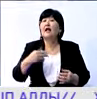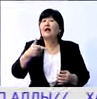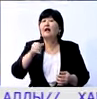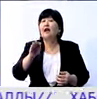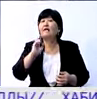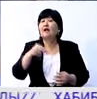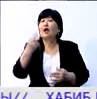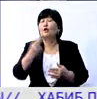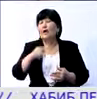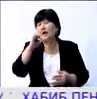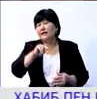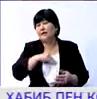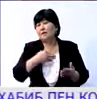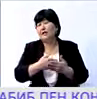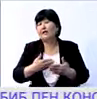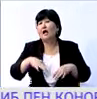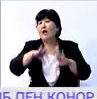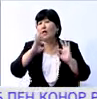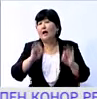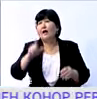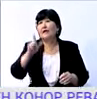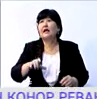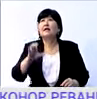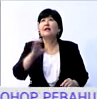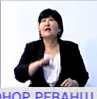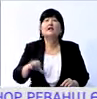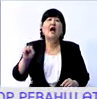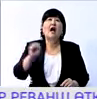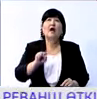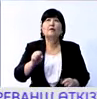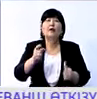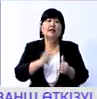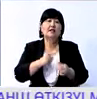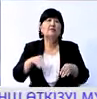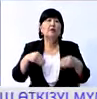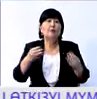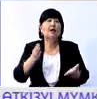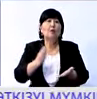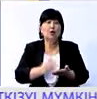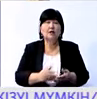суретші Қазақстанның еңбек сіңірген өнер қайраткері Салихиддин Айтбаевтың есімі беріліп отыр.